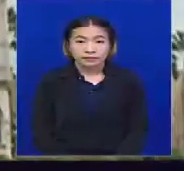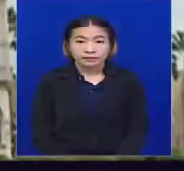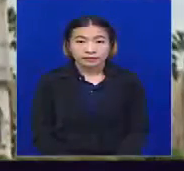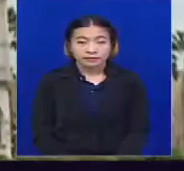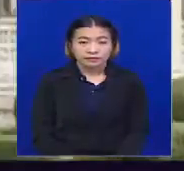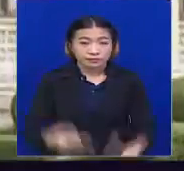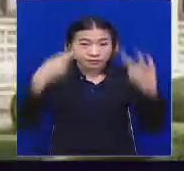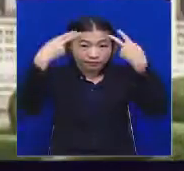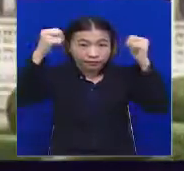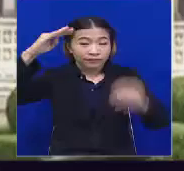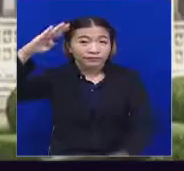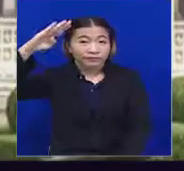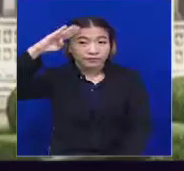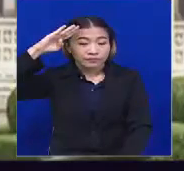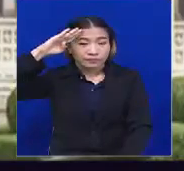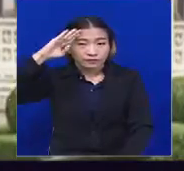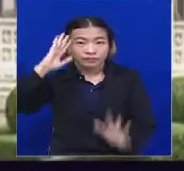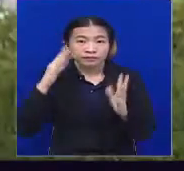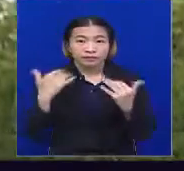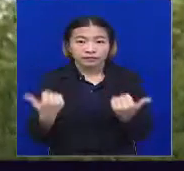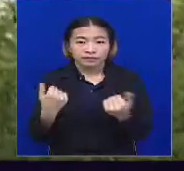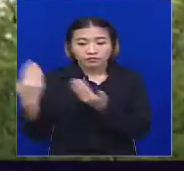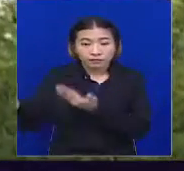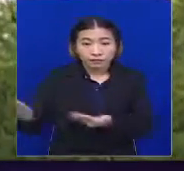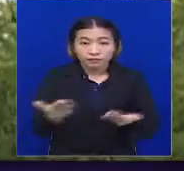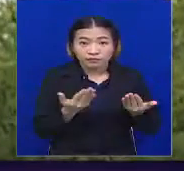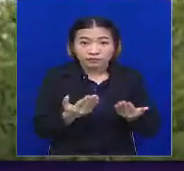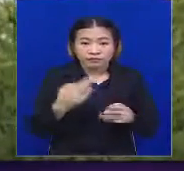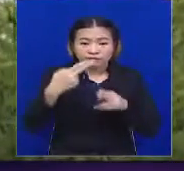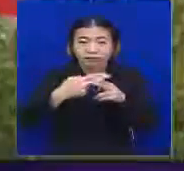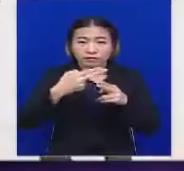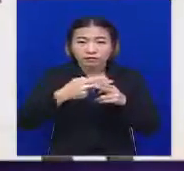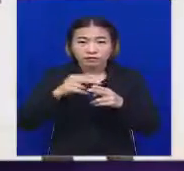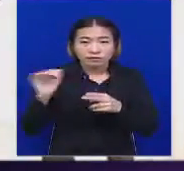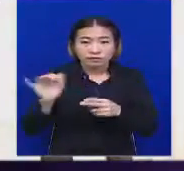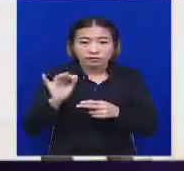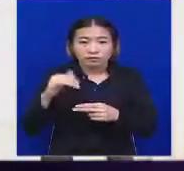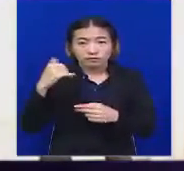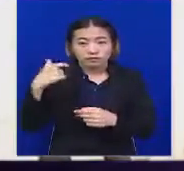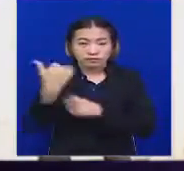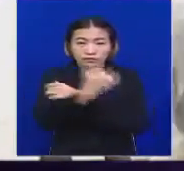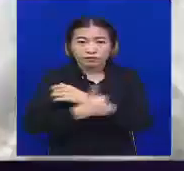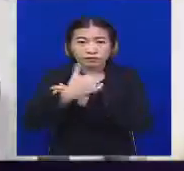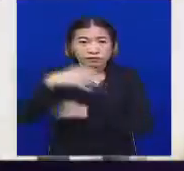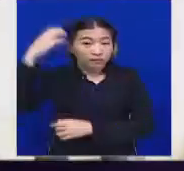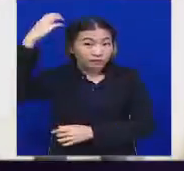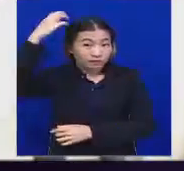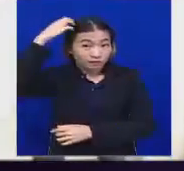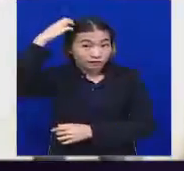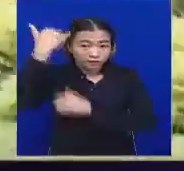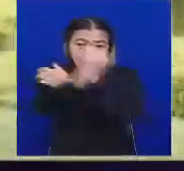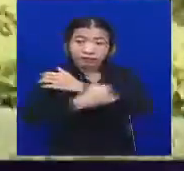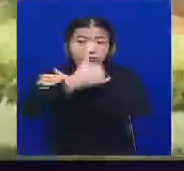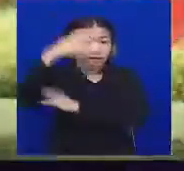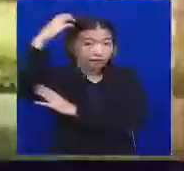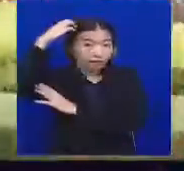พลเอกประยุทธ์จันทร์โอชานายกรัฐมนตรีให้การต้อนรับนายทองลุนศรีสุฤทธิ์นายกรัฐมนตรีสาธารณรัฐประชาธิปไตยประช